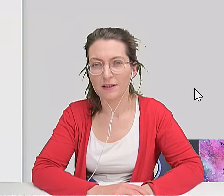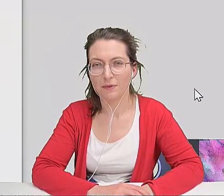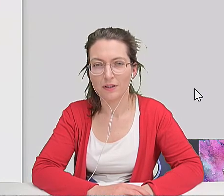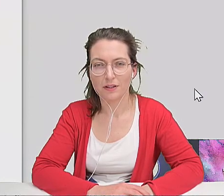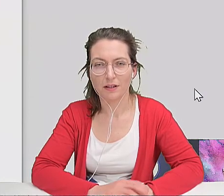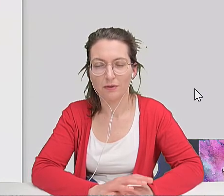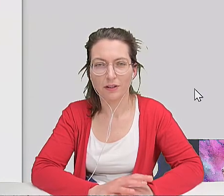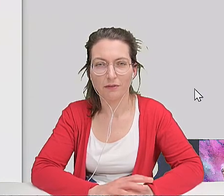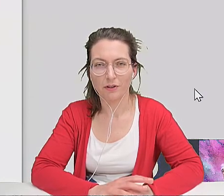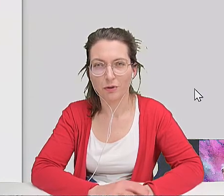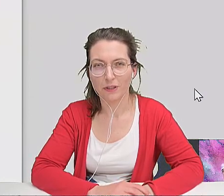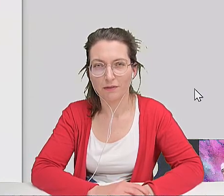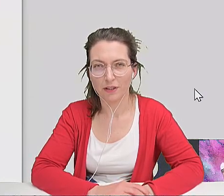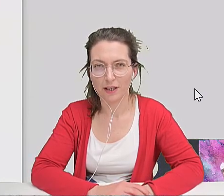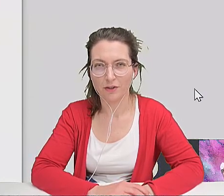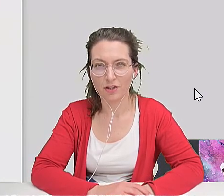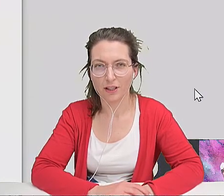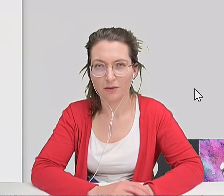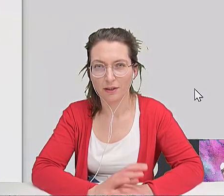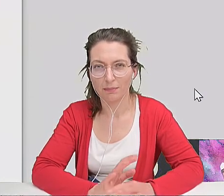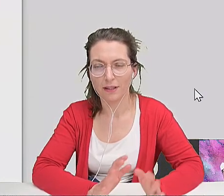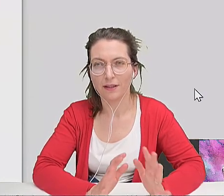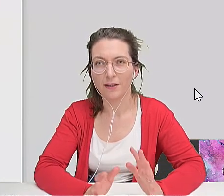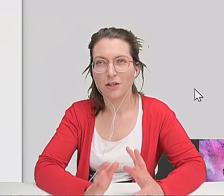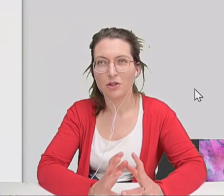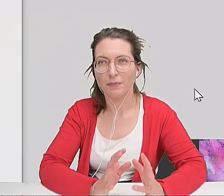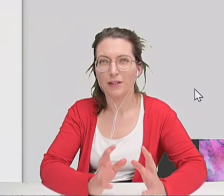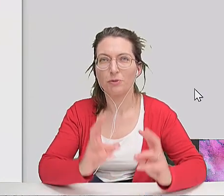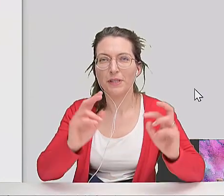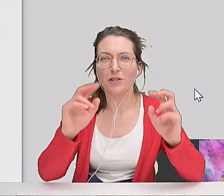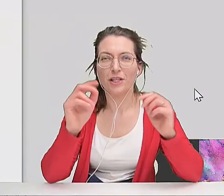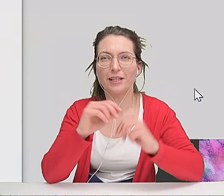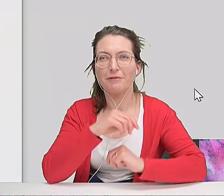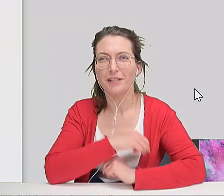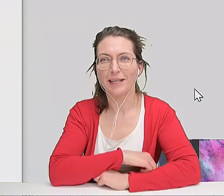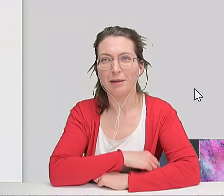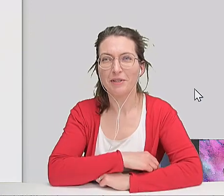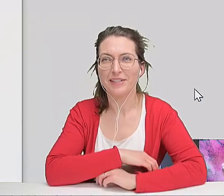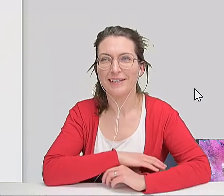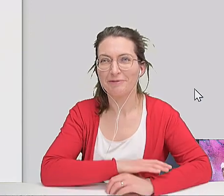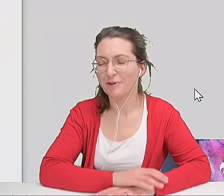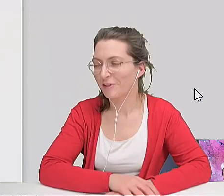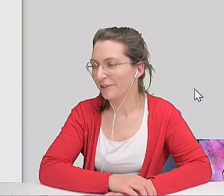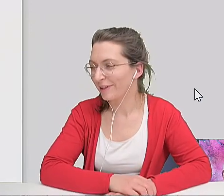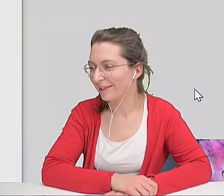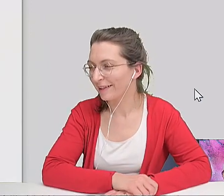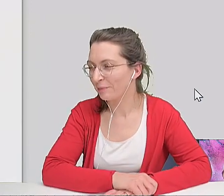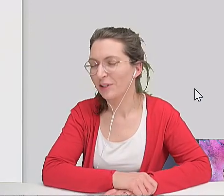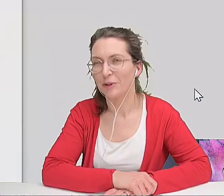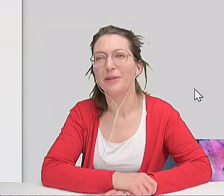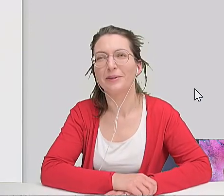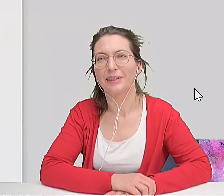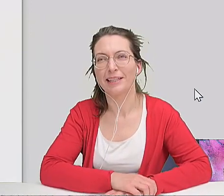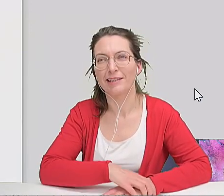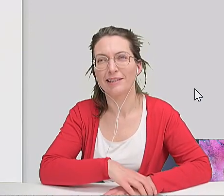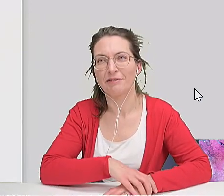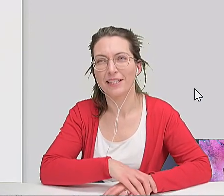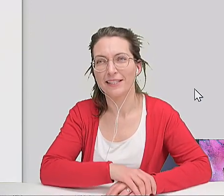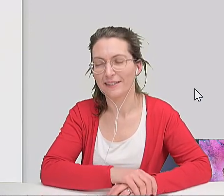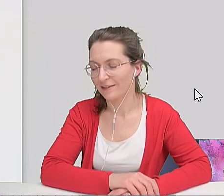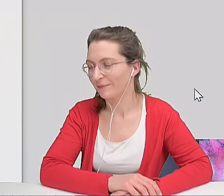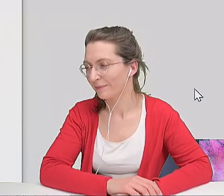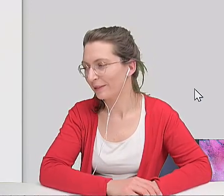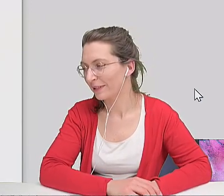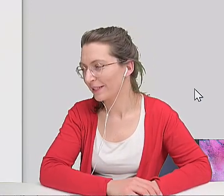zweiten Tag, am dritten Tag oder eine Woche später wieder einsteigen und habe meine Spielstände, wie die Gamer sagen würden, habe ich noch und kann dann da